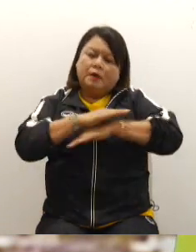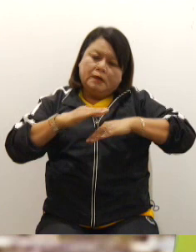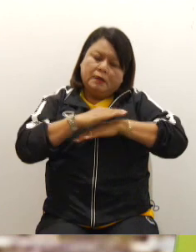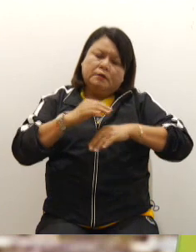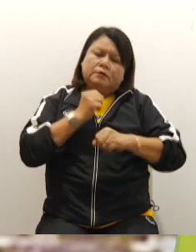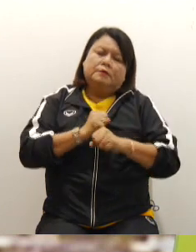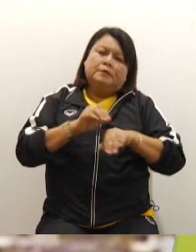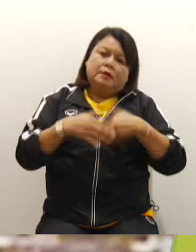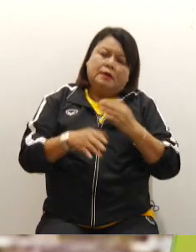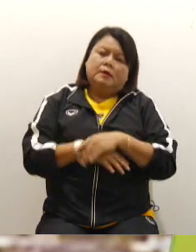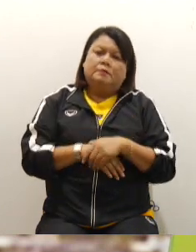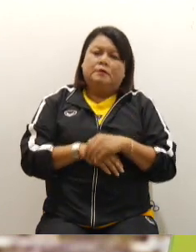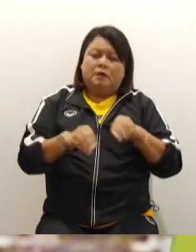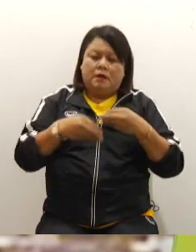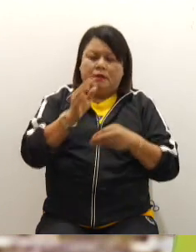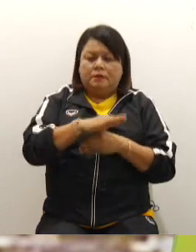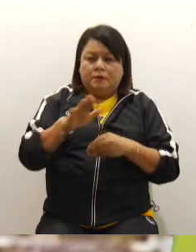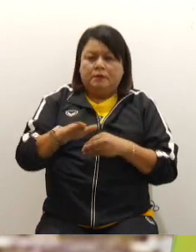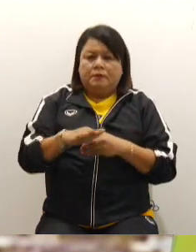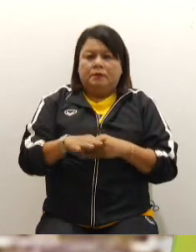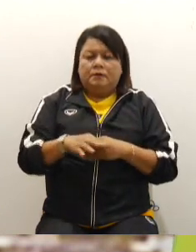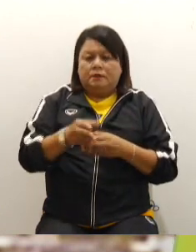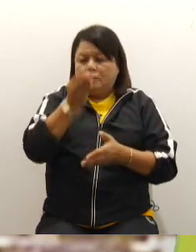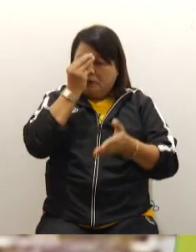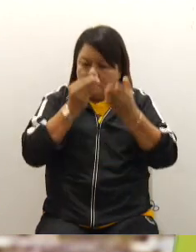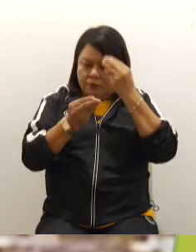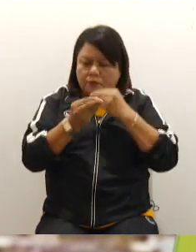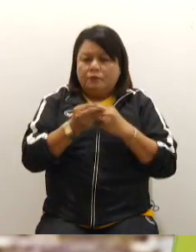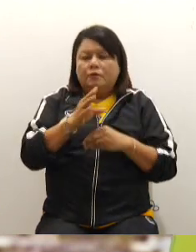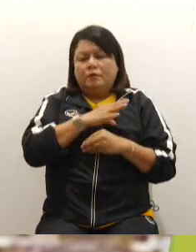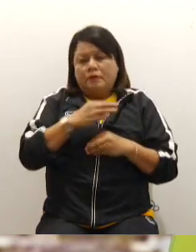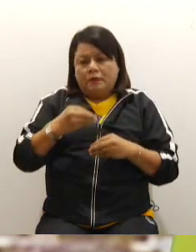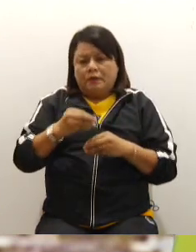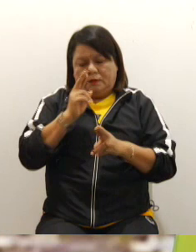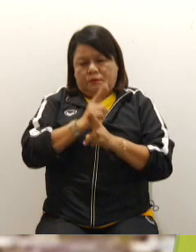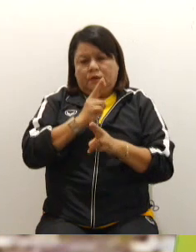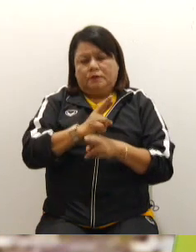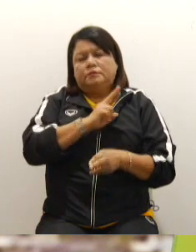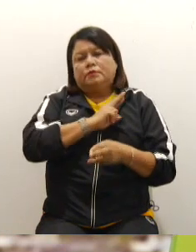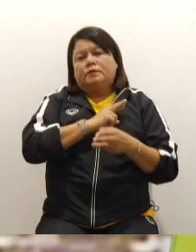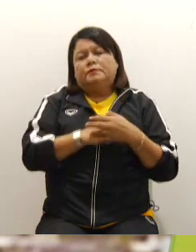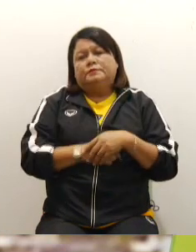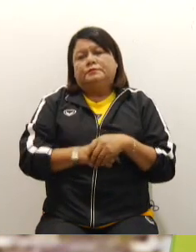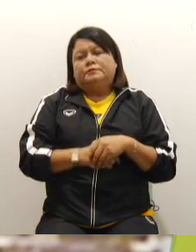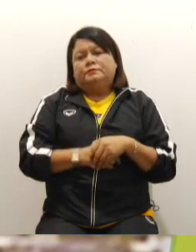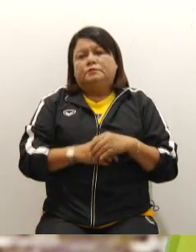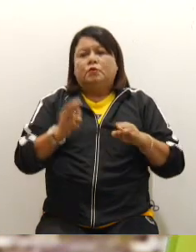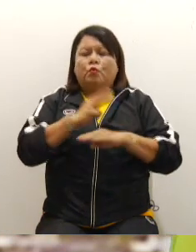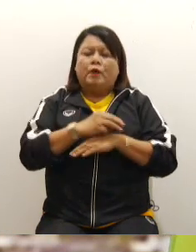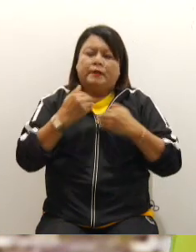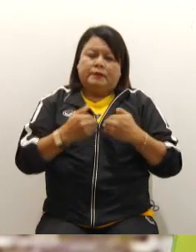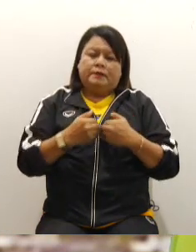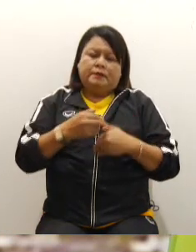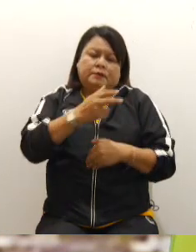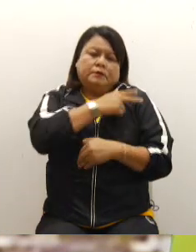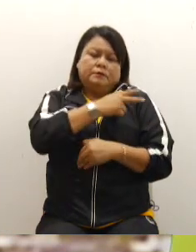ฏิบัติอย่างไรนะครับเพื่อให้เด็กได้เรียนรู้แล้วก็ระมัดระวังตัวเองนะครับนั้นวันนี้ดร.ประภัยพิษก็